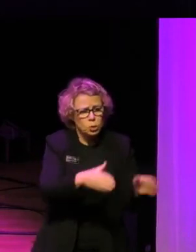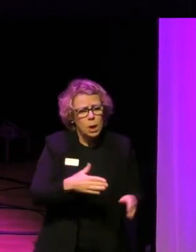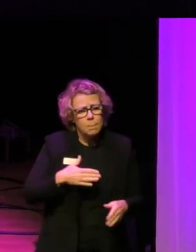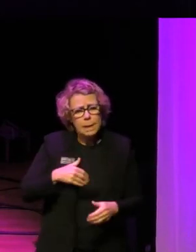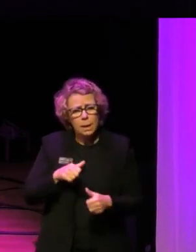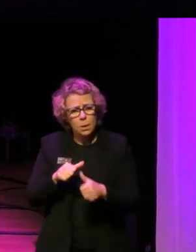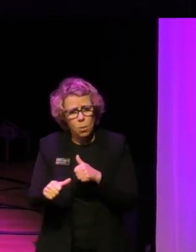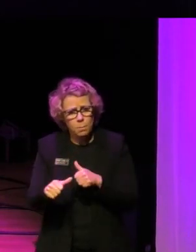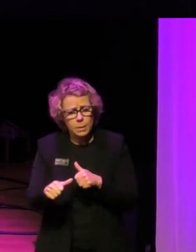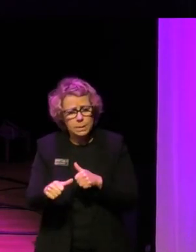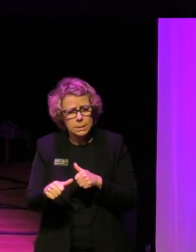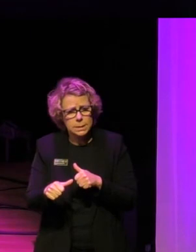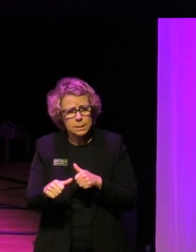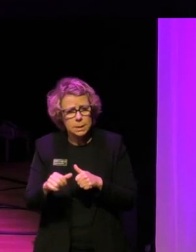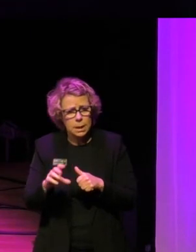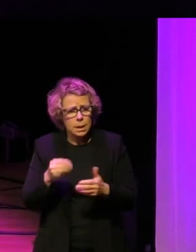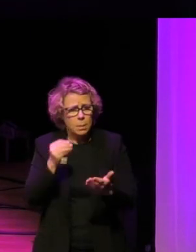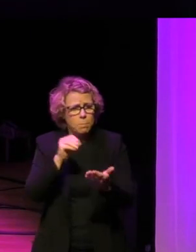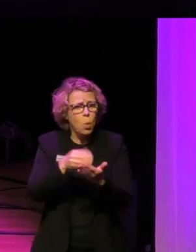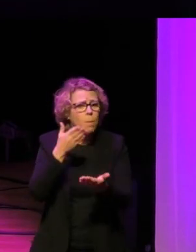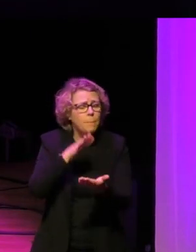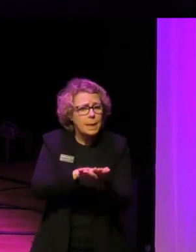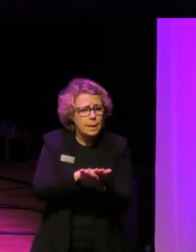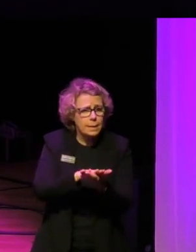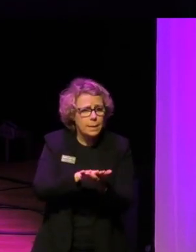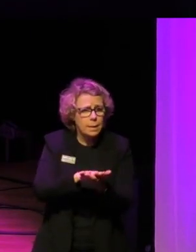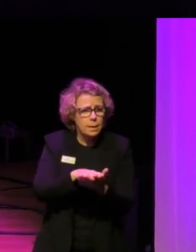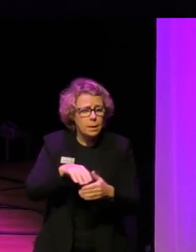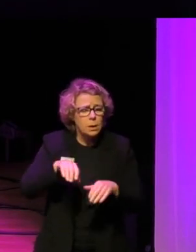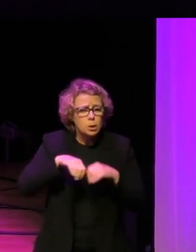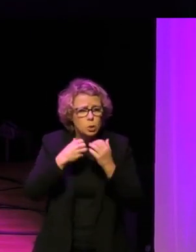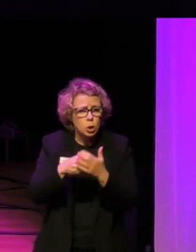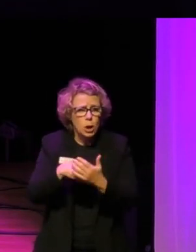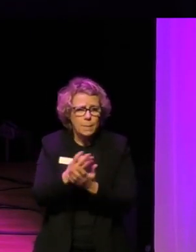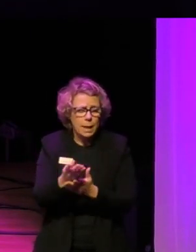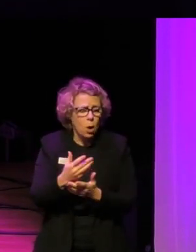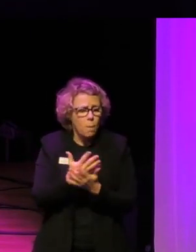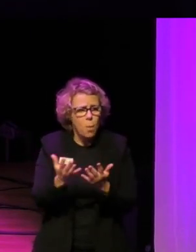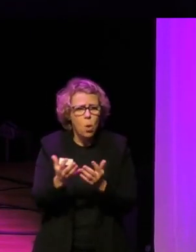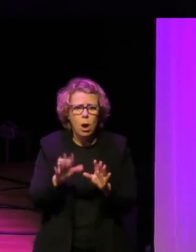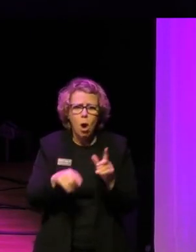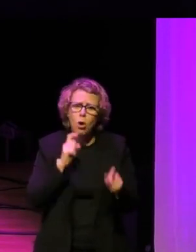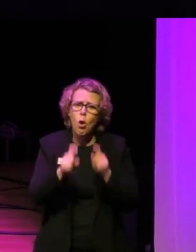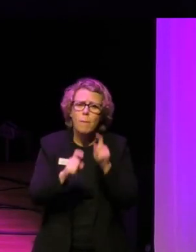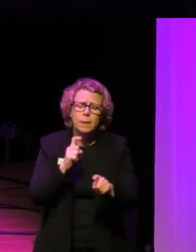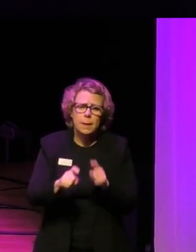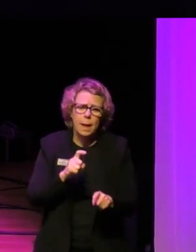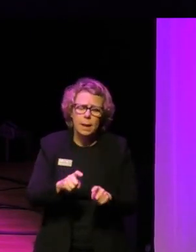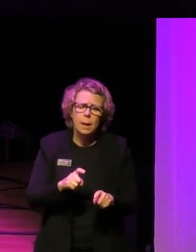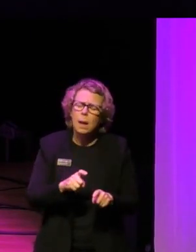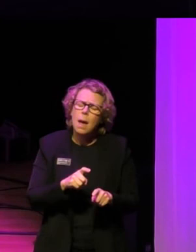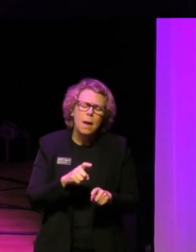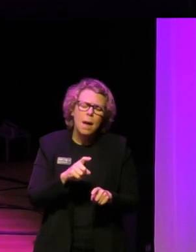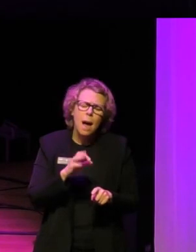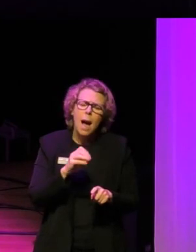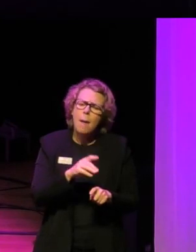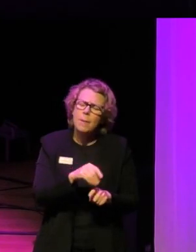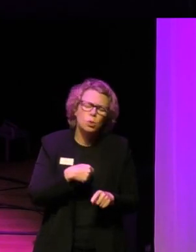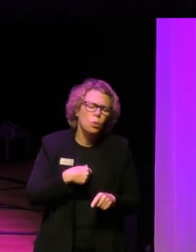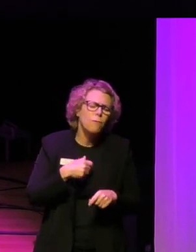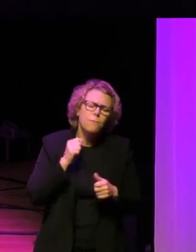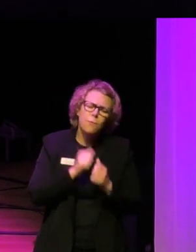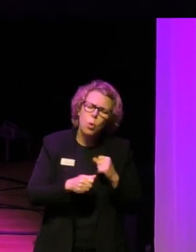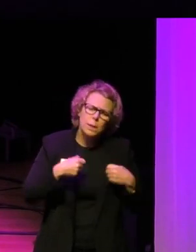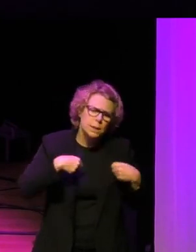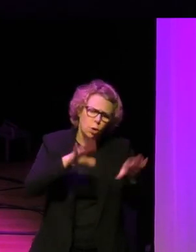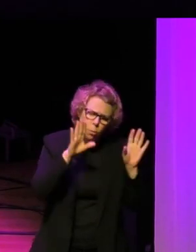min kompis har lagt upp den bilden att på sociala medier, och sen det är många som har kommenterat det, och att Ahmed, ge inte upp, du är en